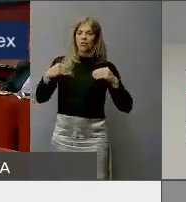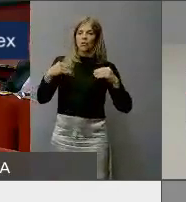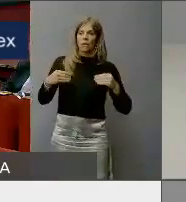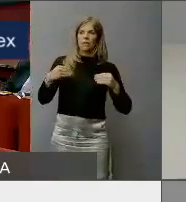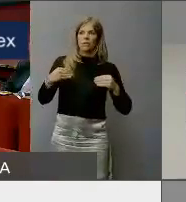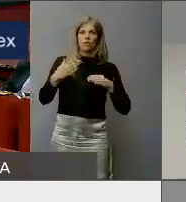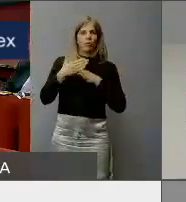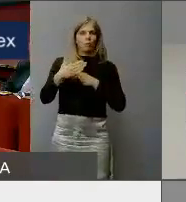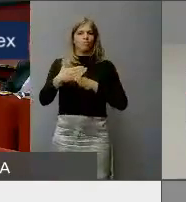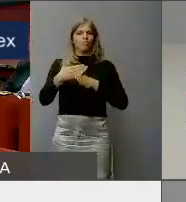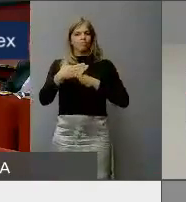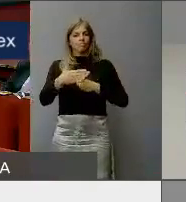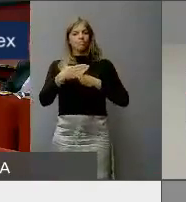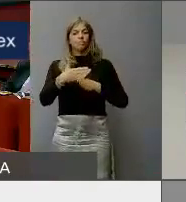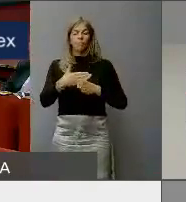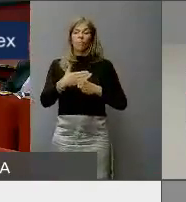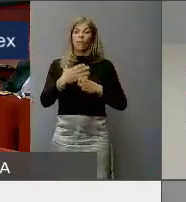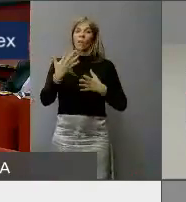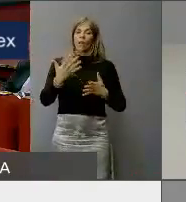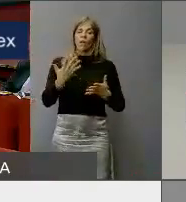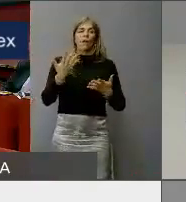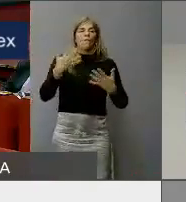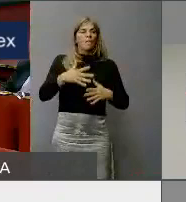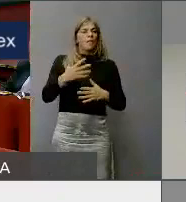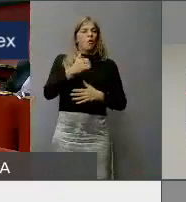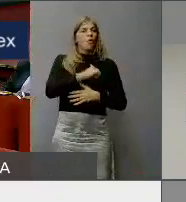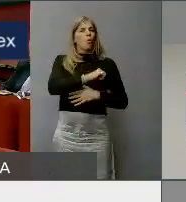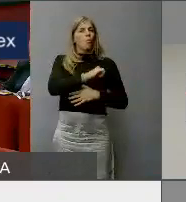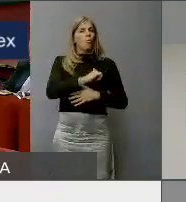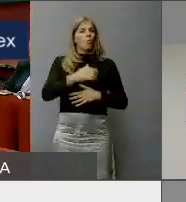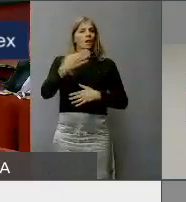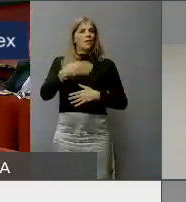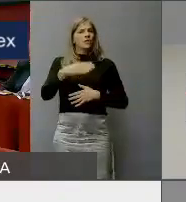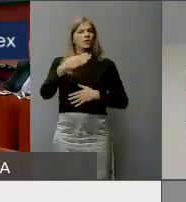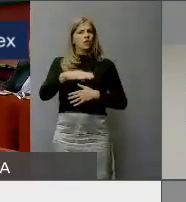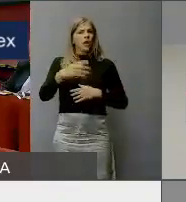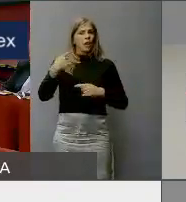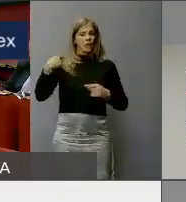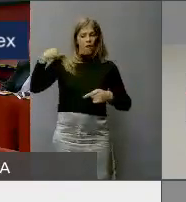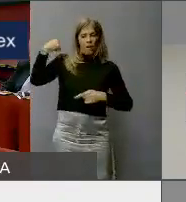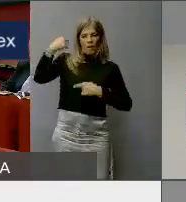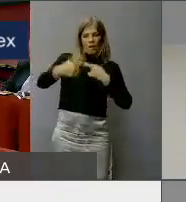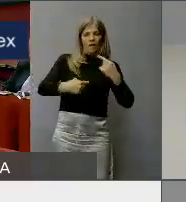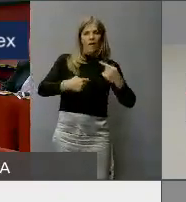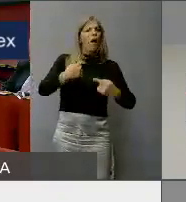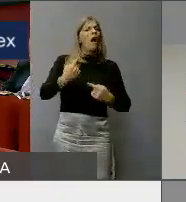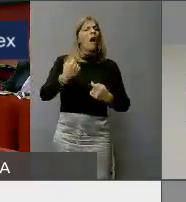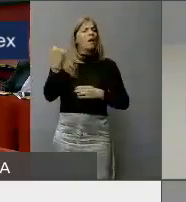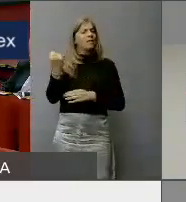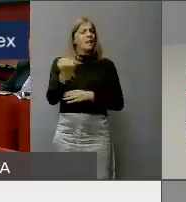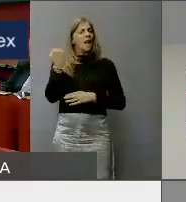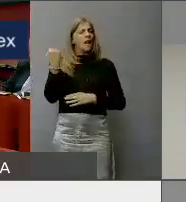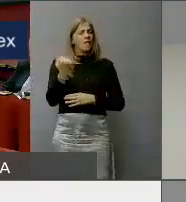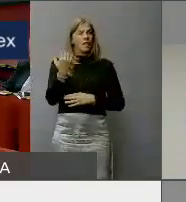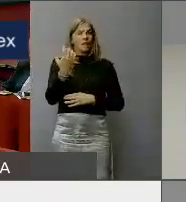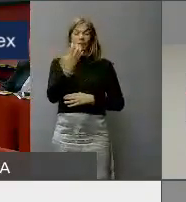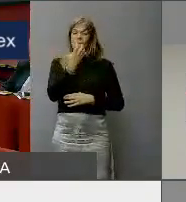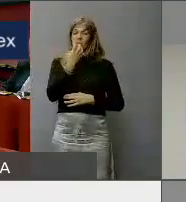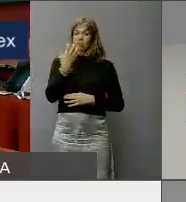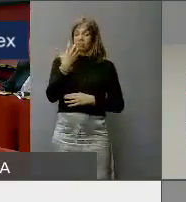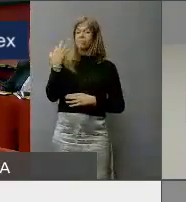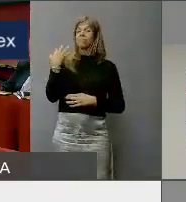il comune di genova ha sempre avuto e visto servizi virtuosi e patti di sussidiarietà